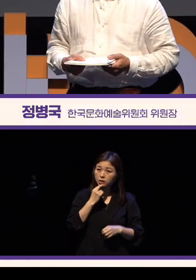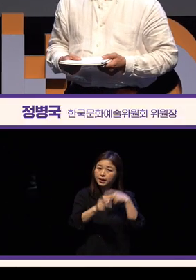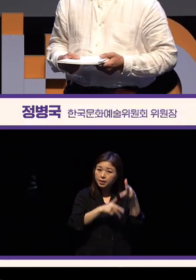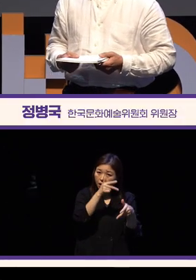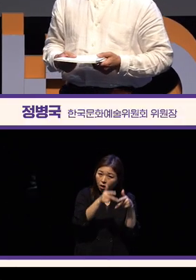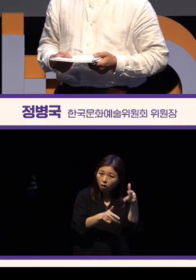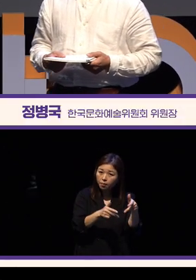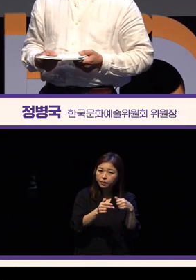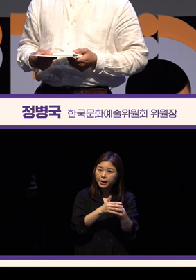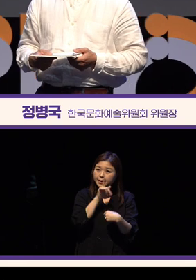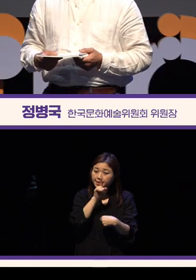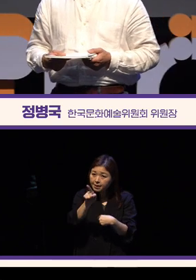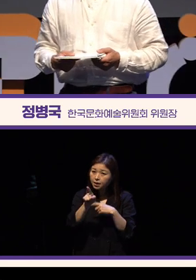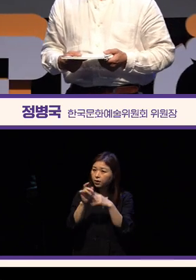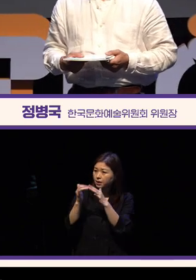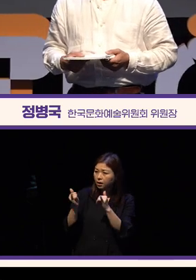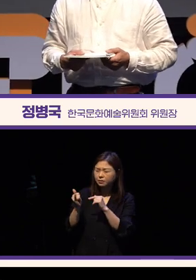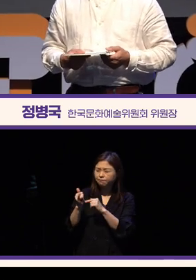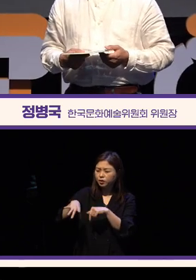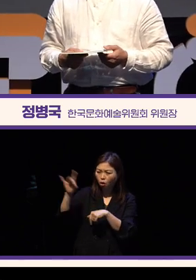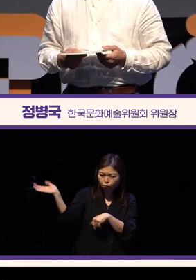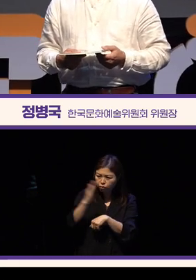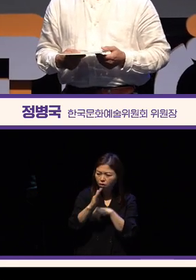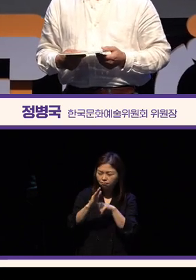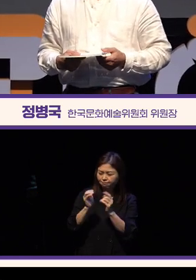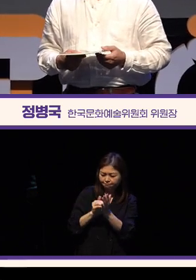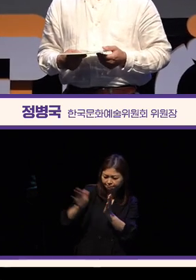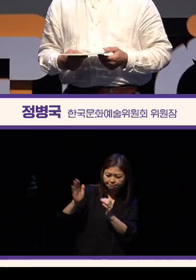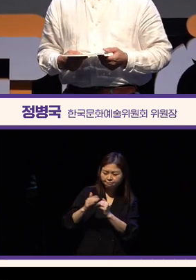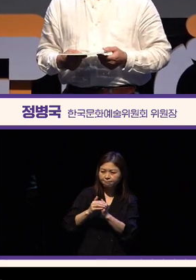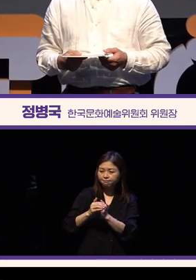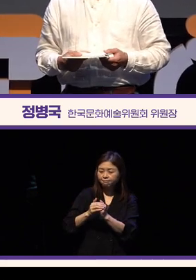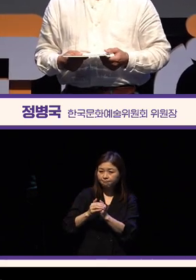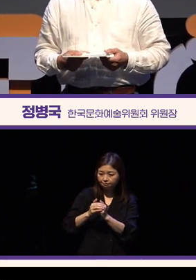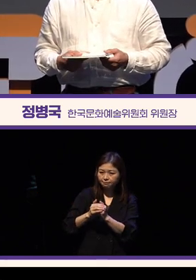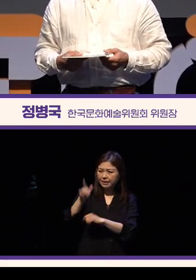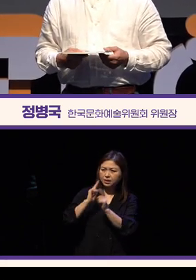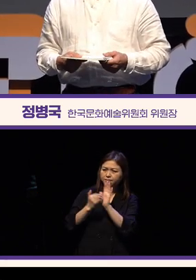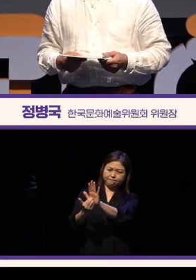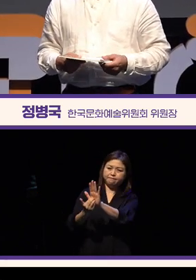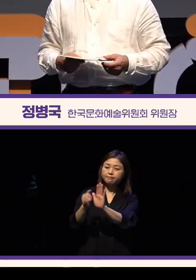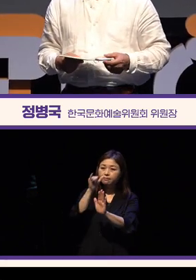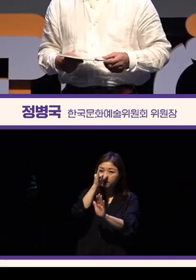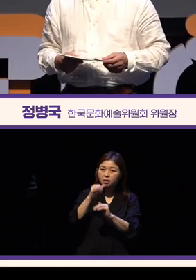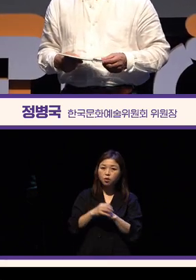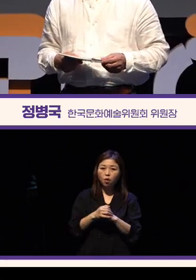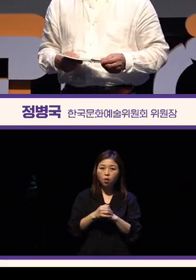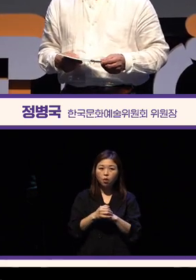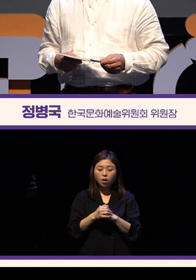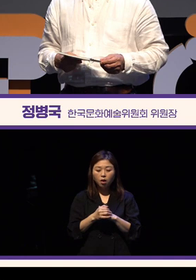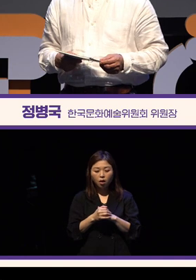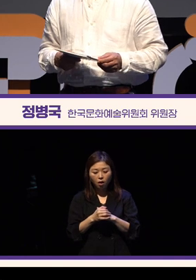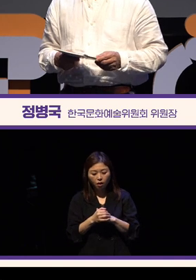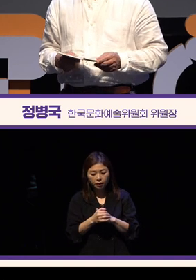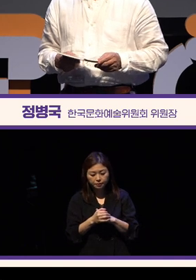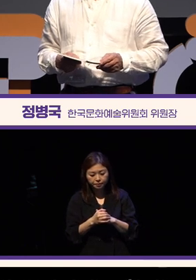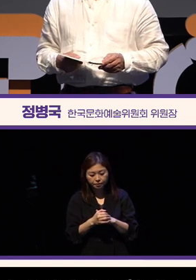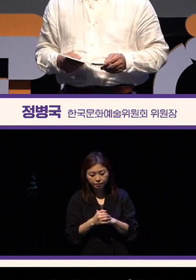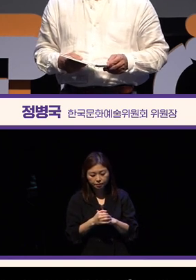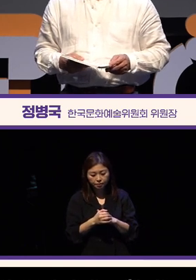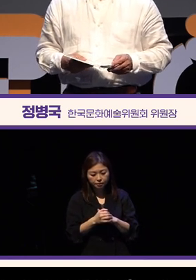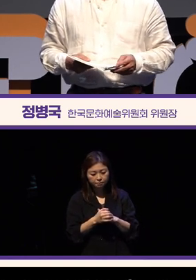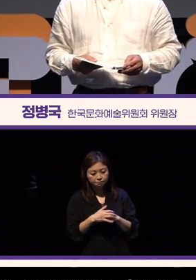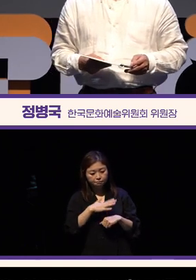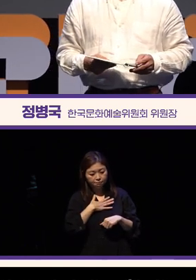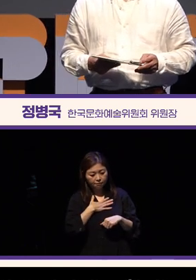사업이나 신청자는 아예 부적격자로 처리를 하고 보조 사업자의 의무를 다하지 않는